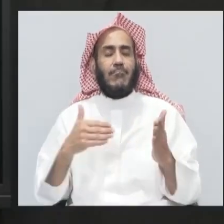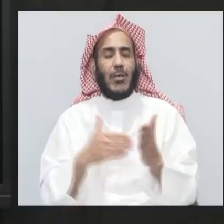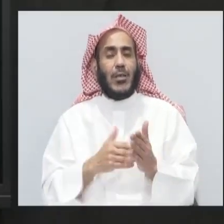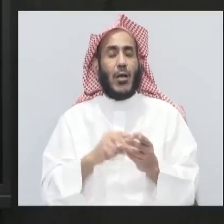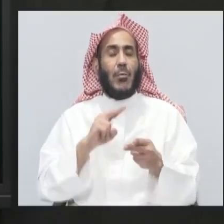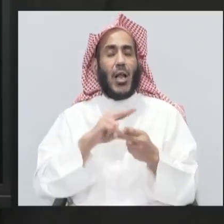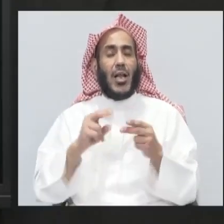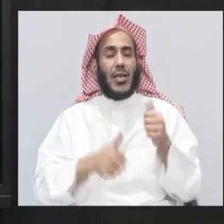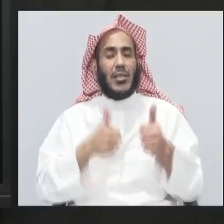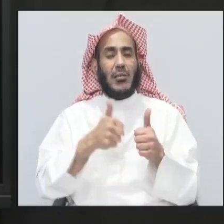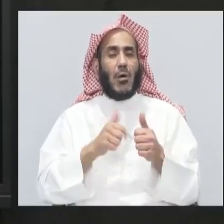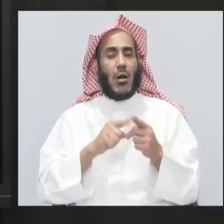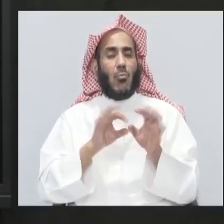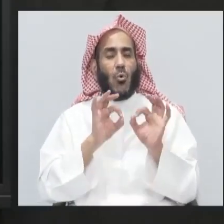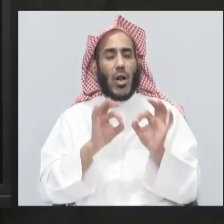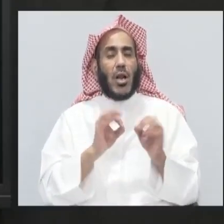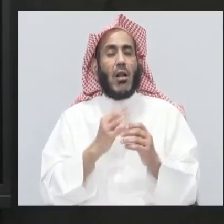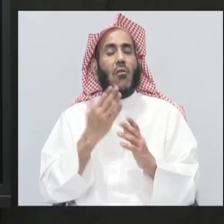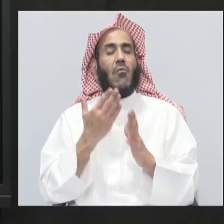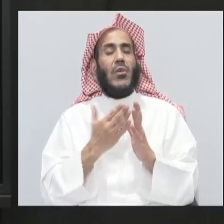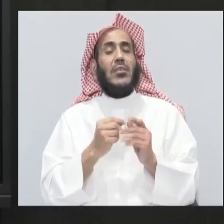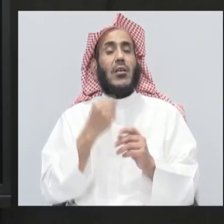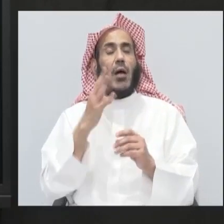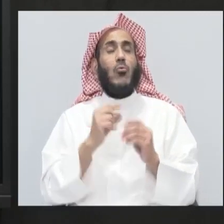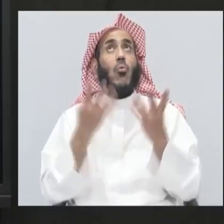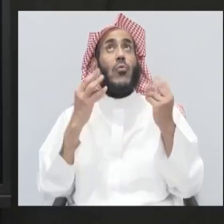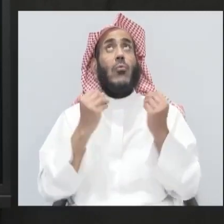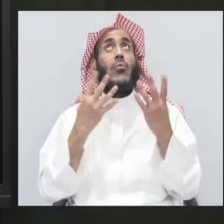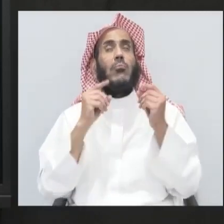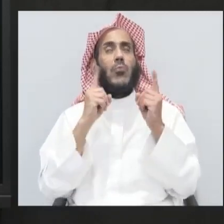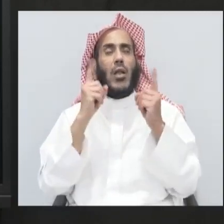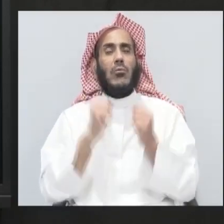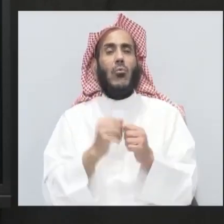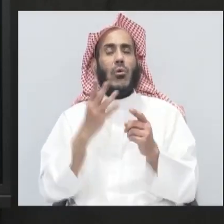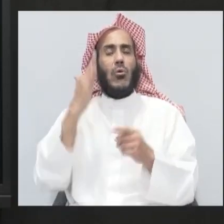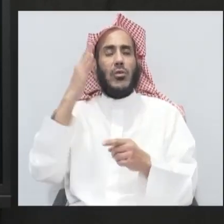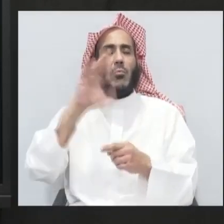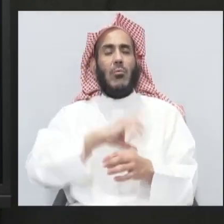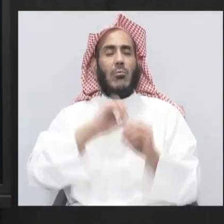حل اختبارنا المقنن للفصل الرابع ان وفقنا من الله وان اخطانا من انفسنا والسلام عليكم ورحمه الله وبركاته